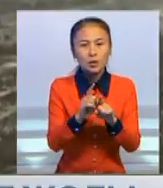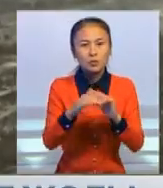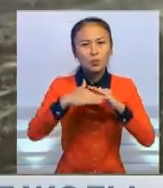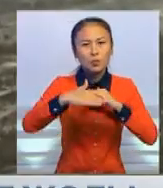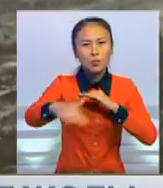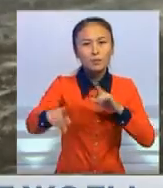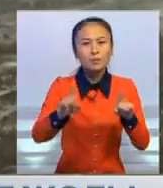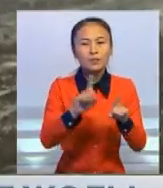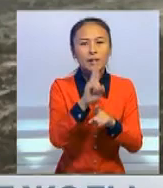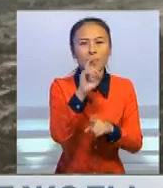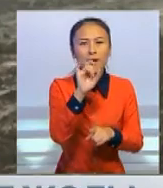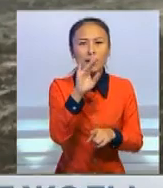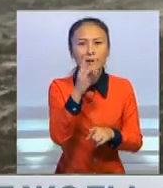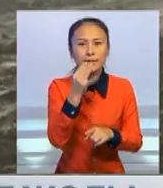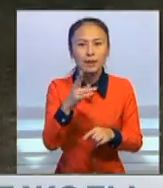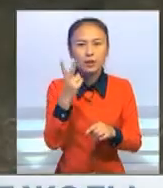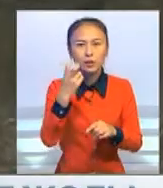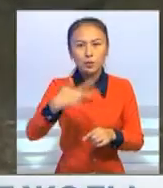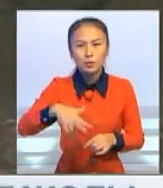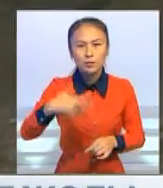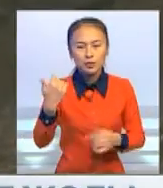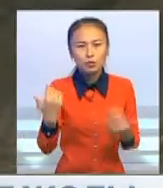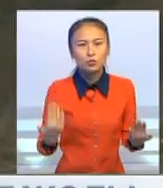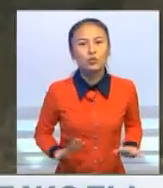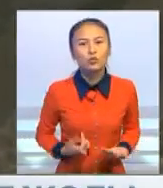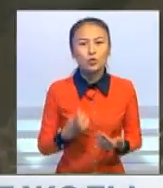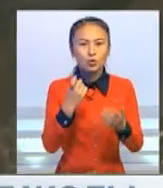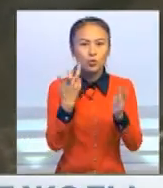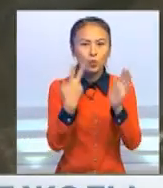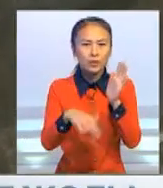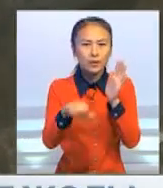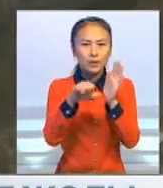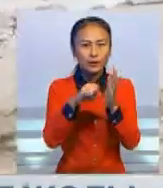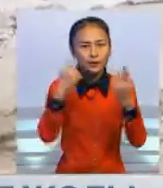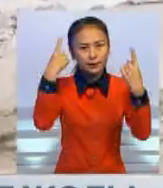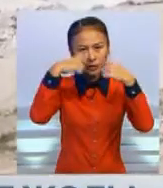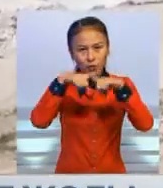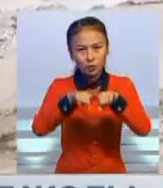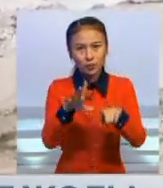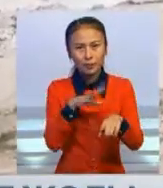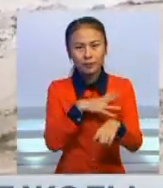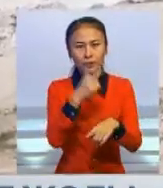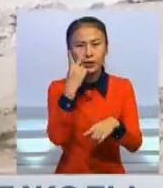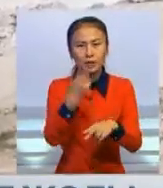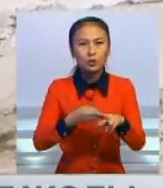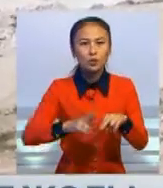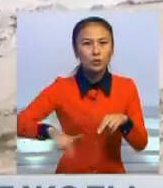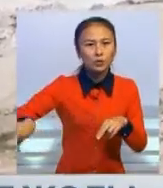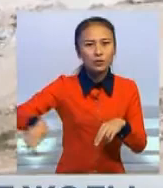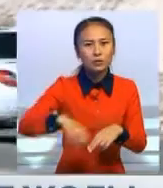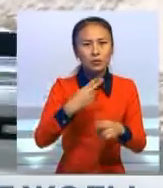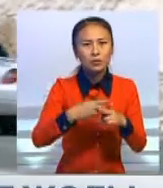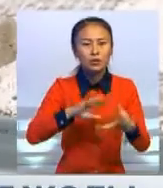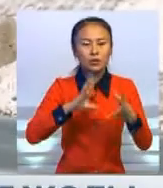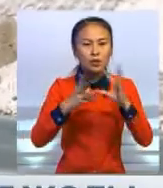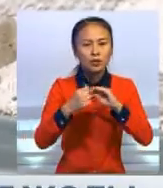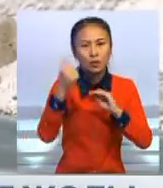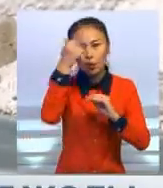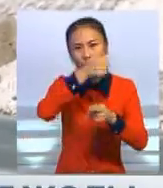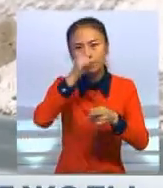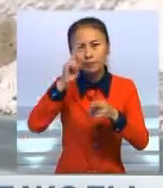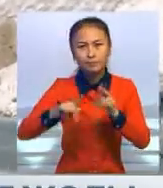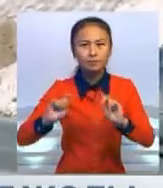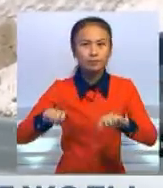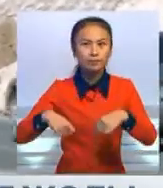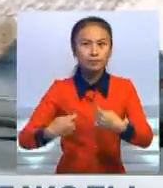төсеуге Қарақия ауданының 231 тұрғыны мен 136 техника жұмылдырылған. Екі жолақты тас жол жыл соңында